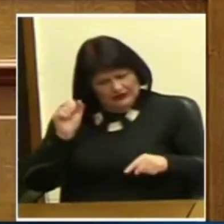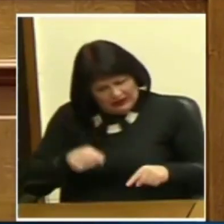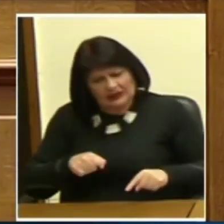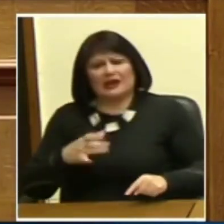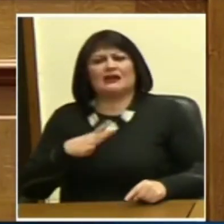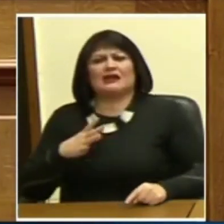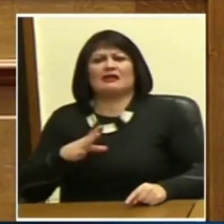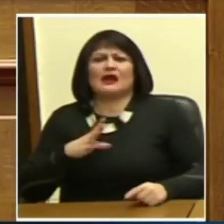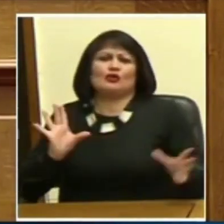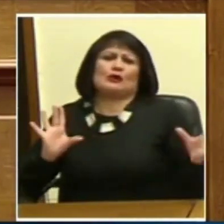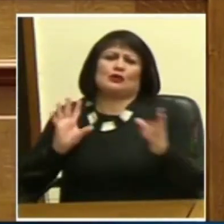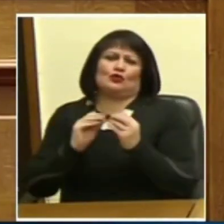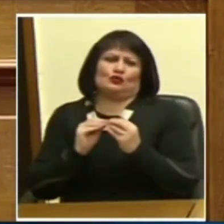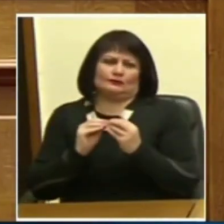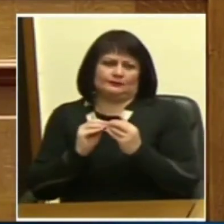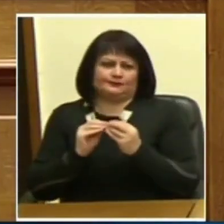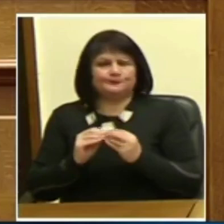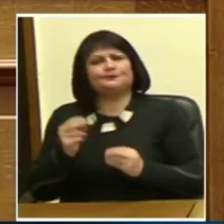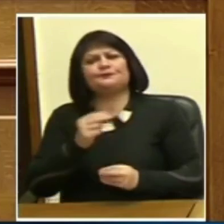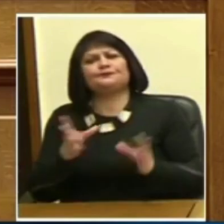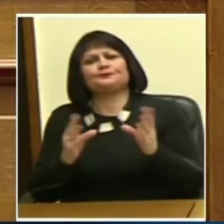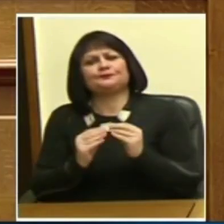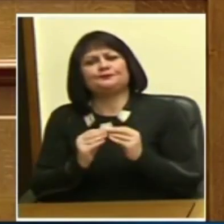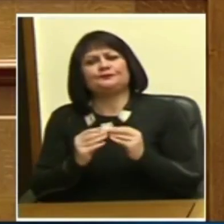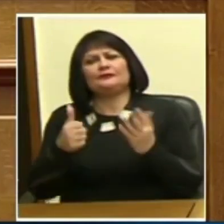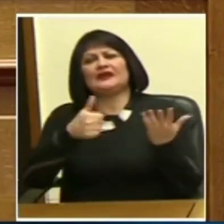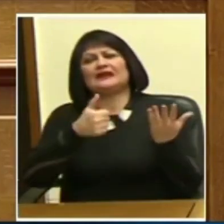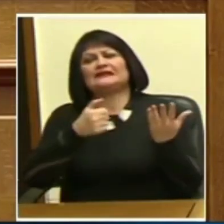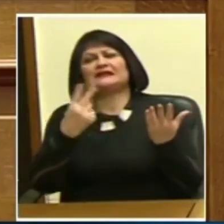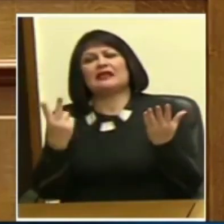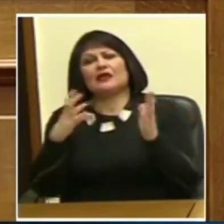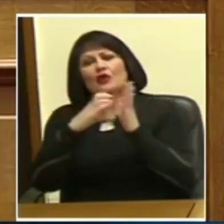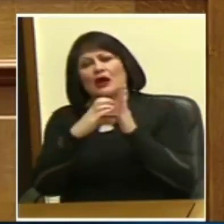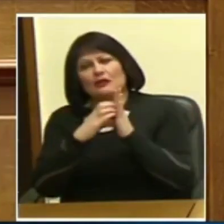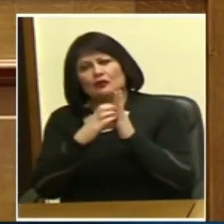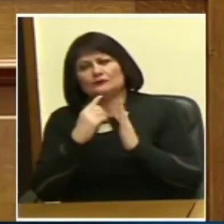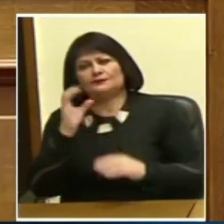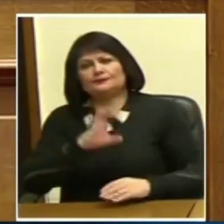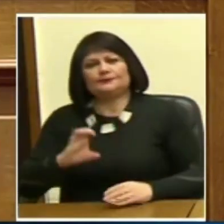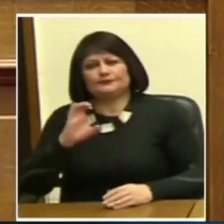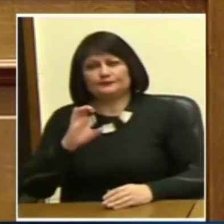και αναδρομική ισχύ της. Ως προς το άρθρο 62, το Ευρωπαϊκό...